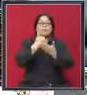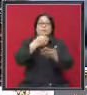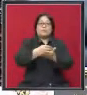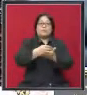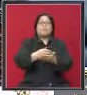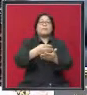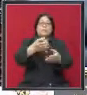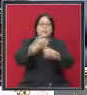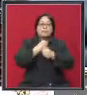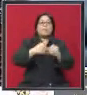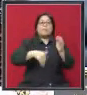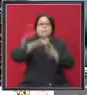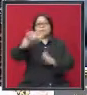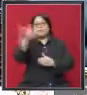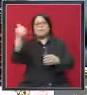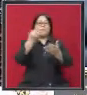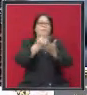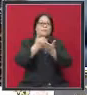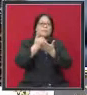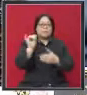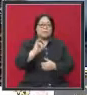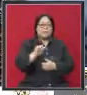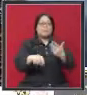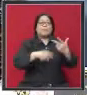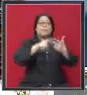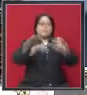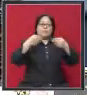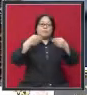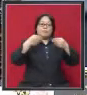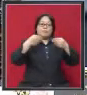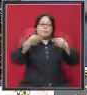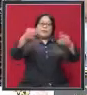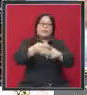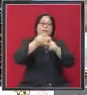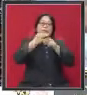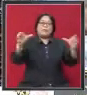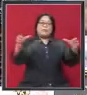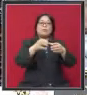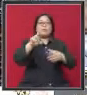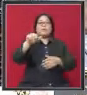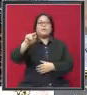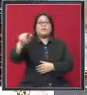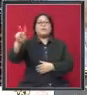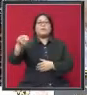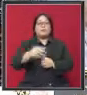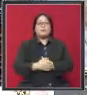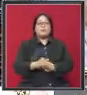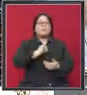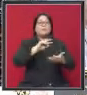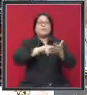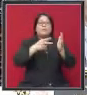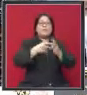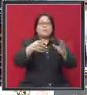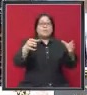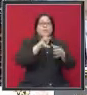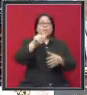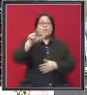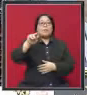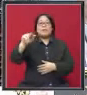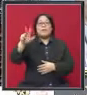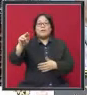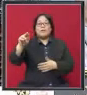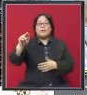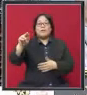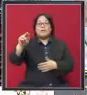kewangan menerima bantuan yang lebih banyak. Yang ketiga, ia memberi perhatian khusus kepada golongan rentan. Yang saya maksudkan dengan golongan rentan